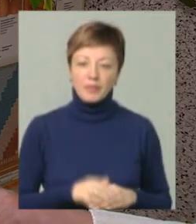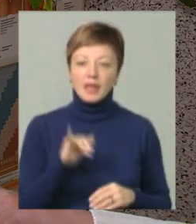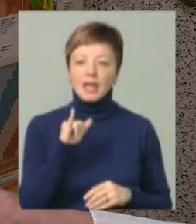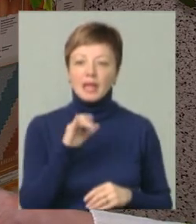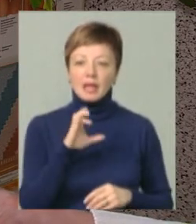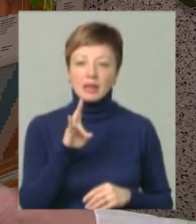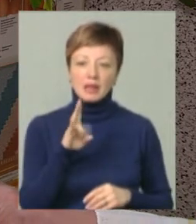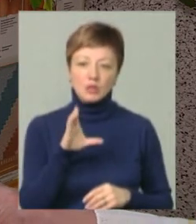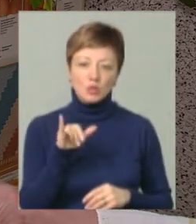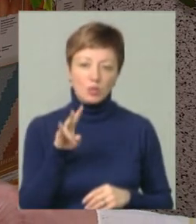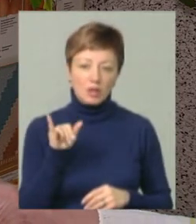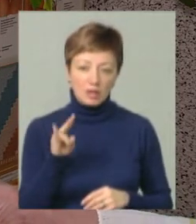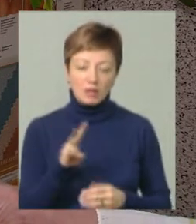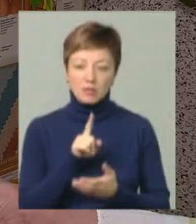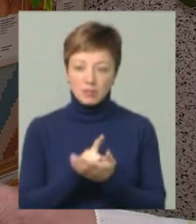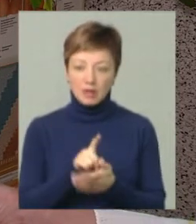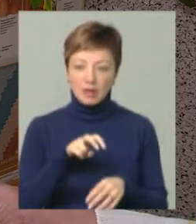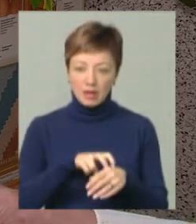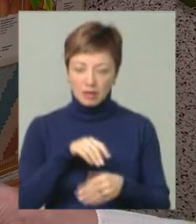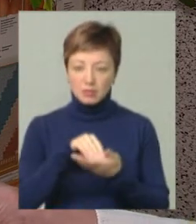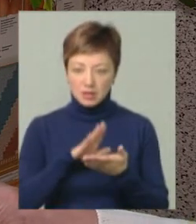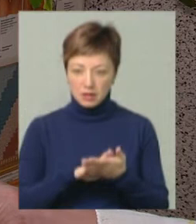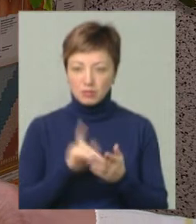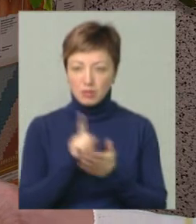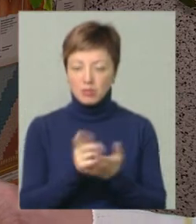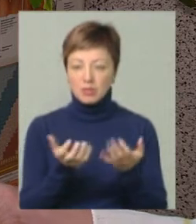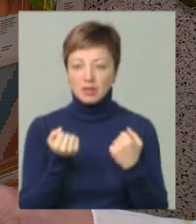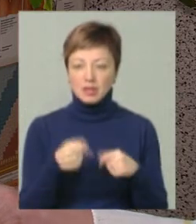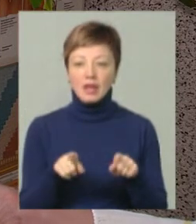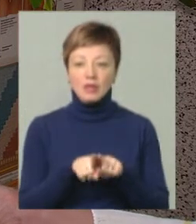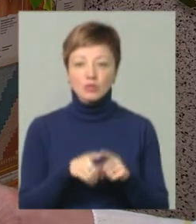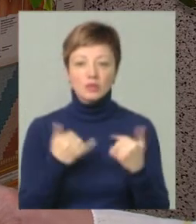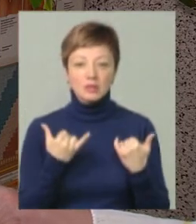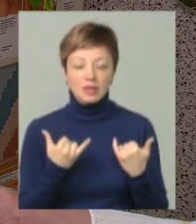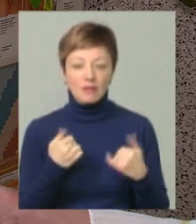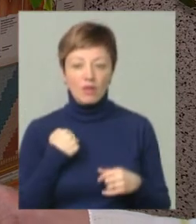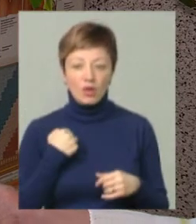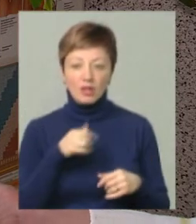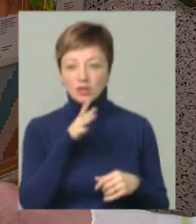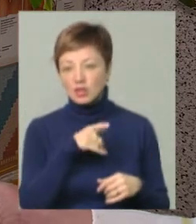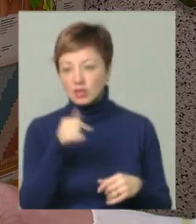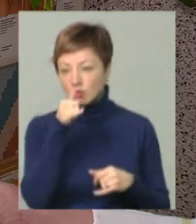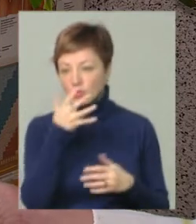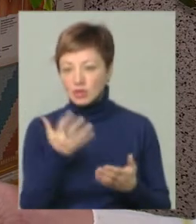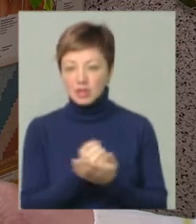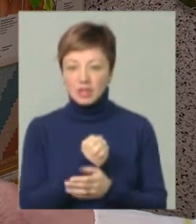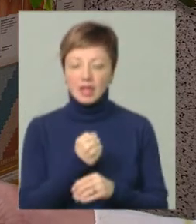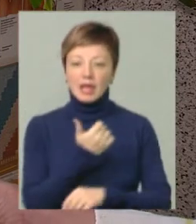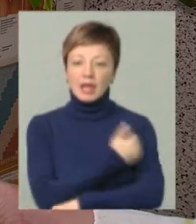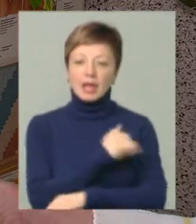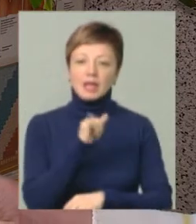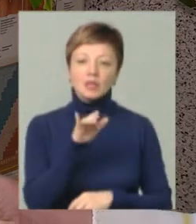Як призначив лікар, так і вони мають бути прийняті. Тому таке, що зараз воєнний час, чи я не можу дістати інсулін, інсуліни